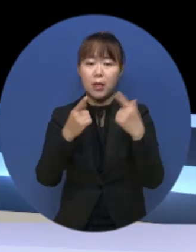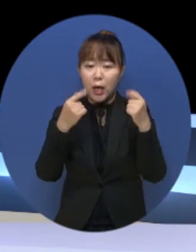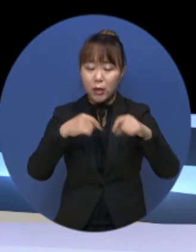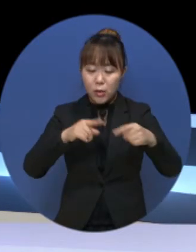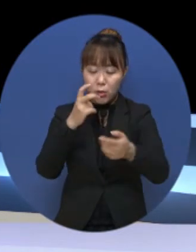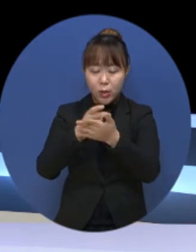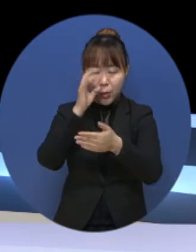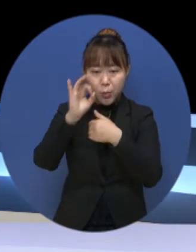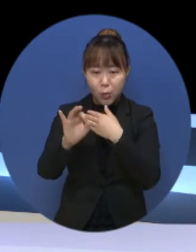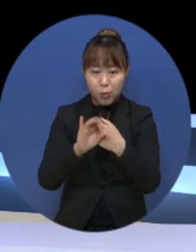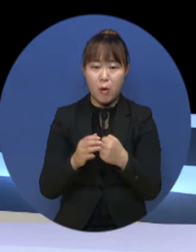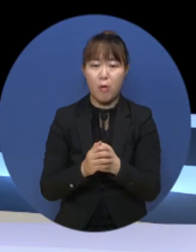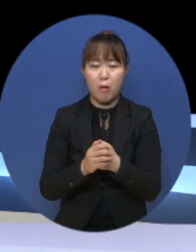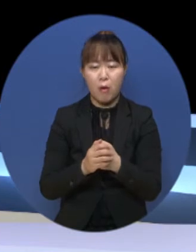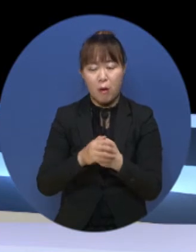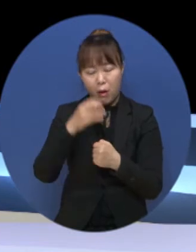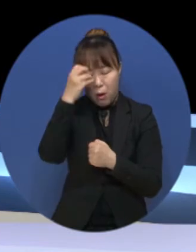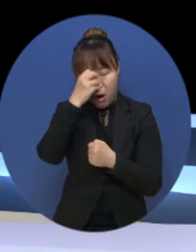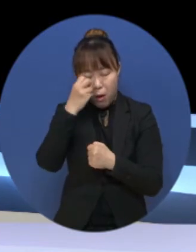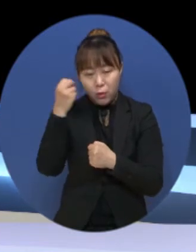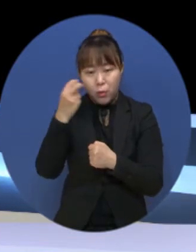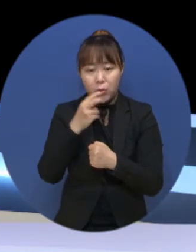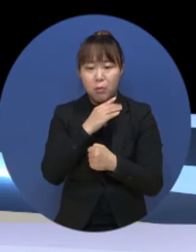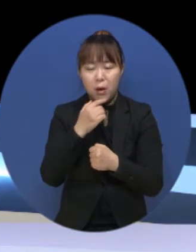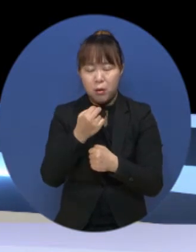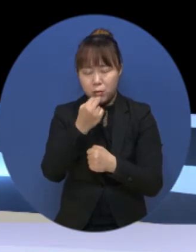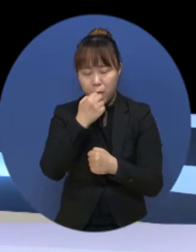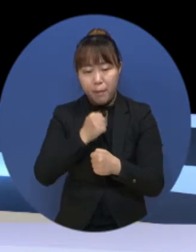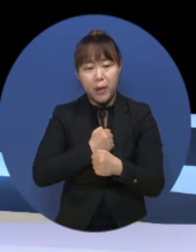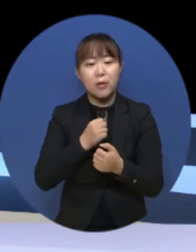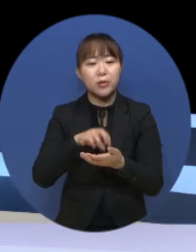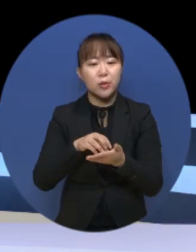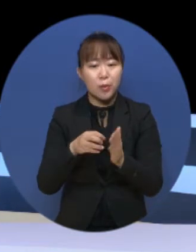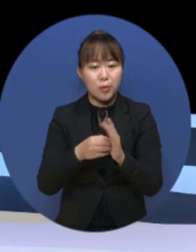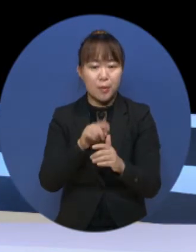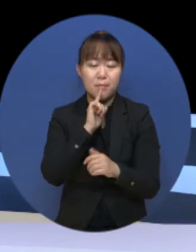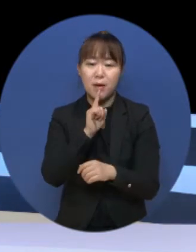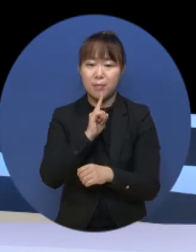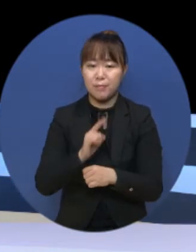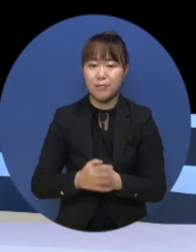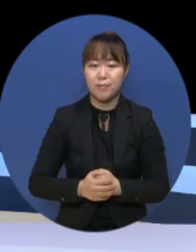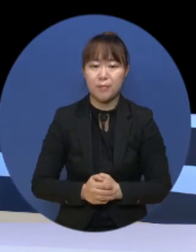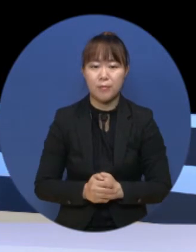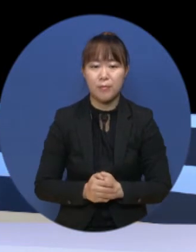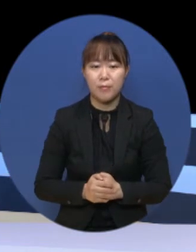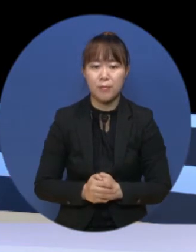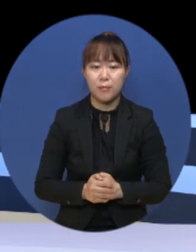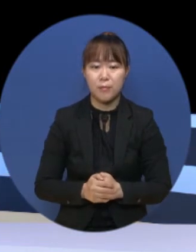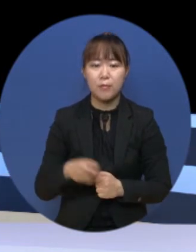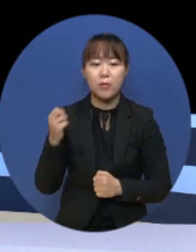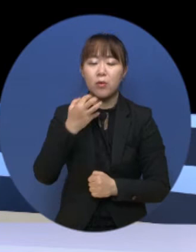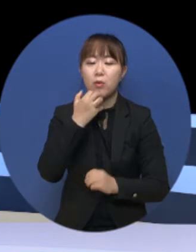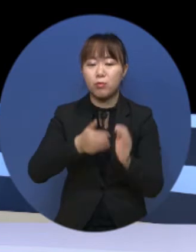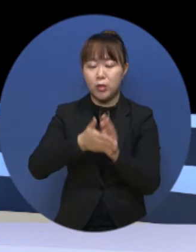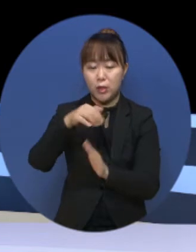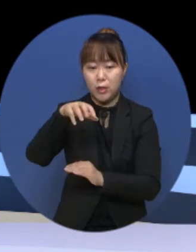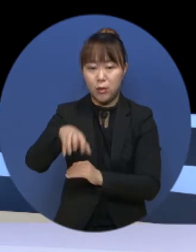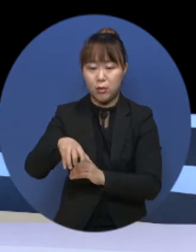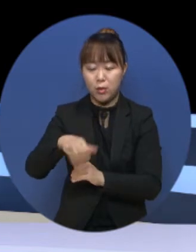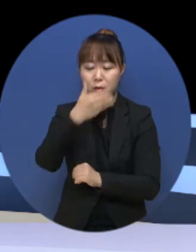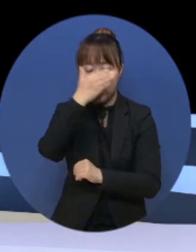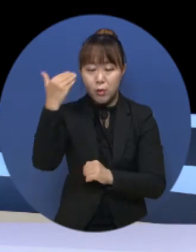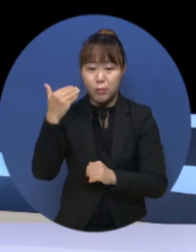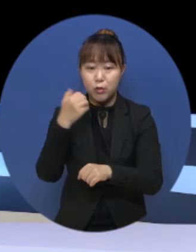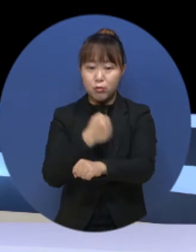정책들을 보면 현기증을 넘어서 거의 숨이 막힐 지경이라고 말들을 하고 있습니다. 또 서울시는